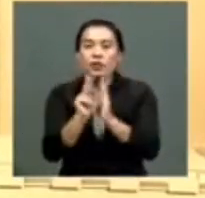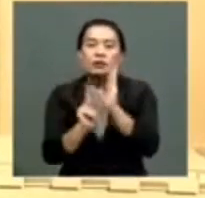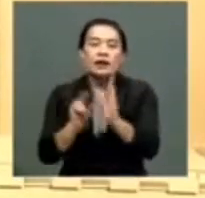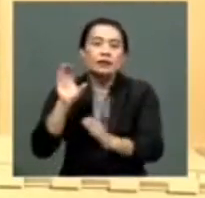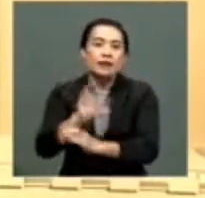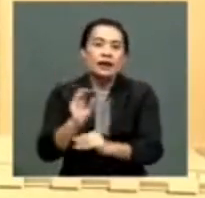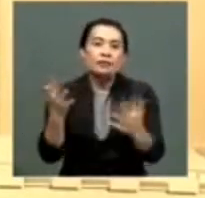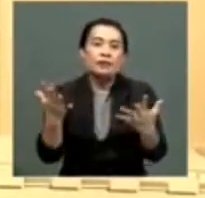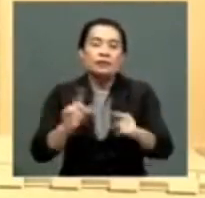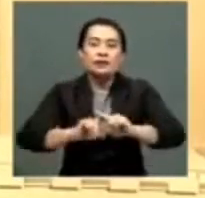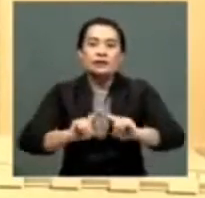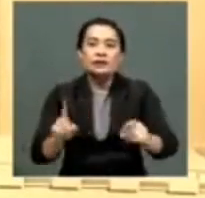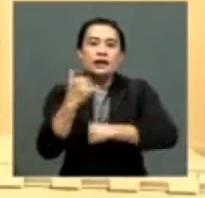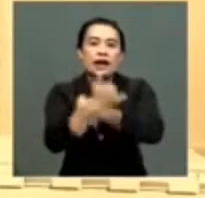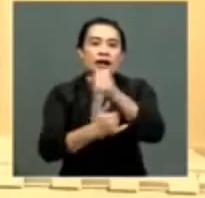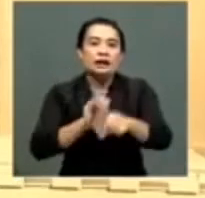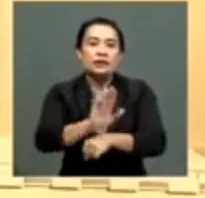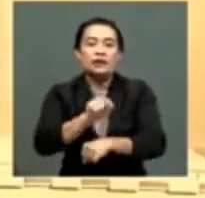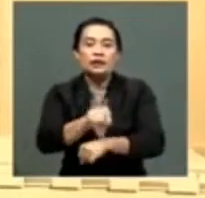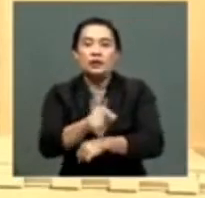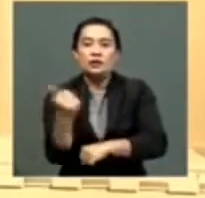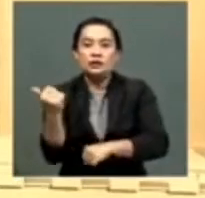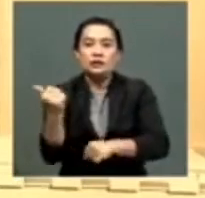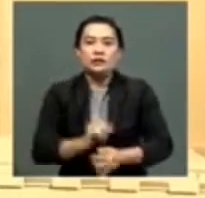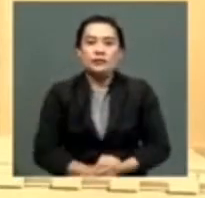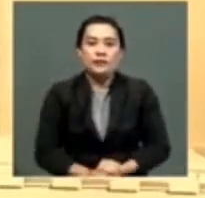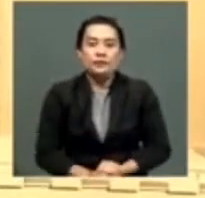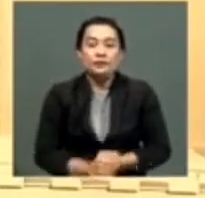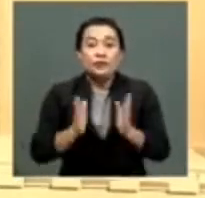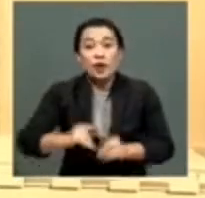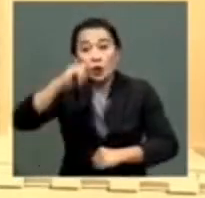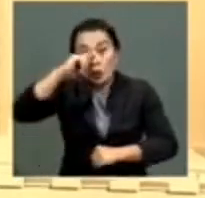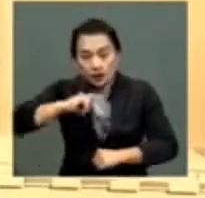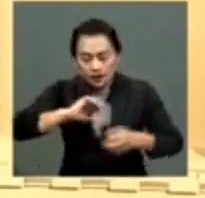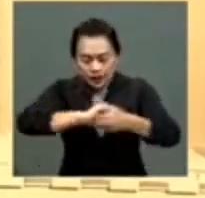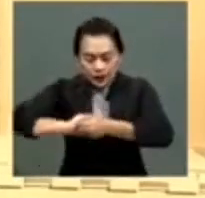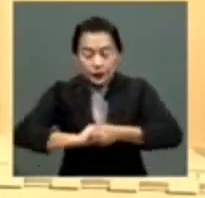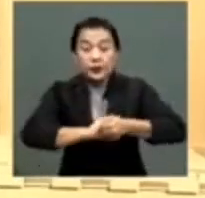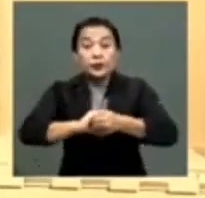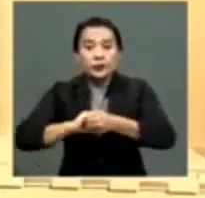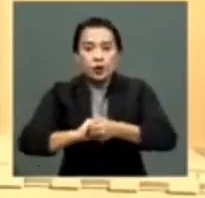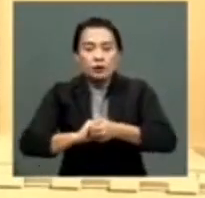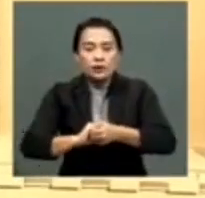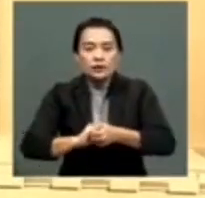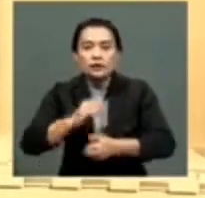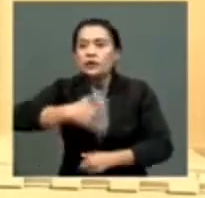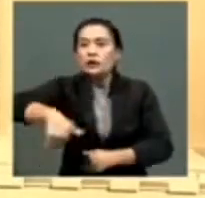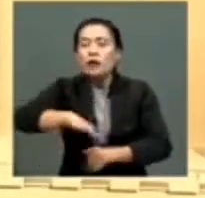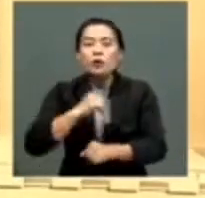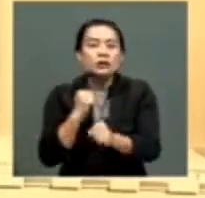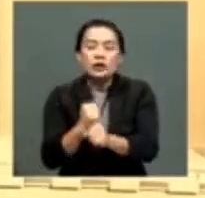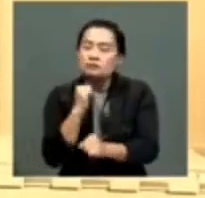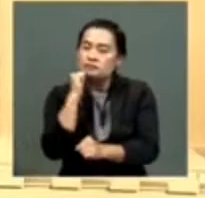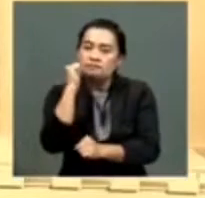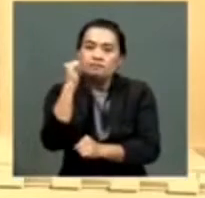มือนในบางประเทศแต่คนไทยทุกคนร่วมแรงร่วมใจกันจนเราประสบความสำเร็จได้อย่าง